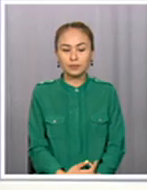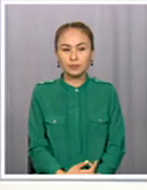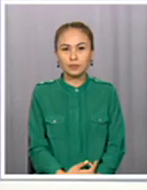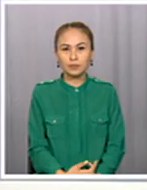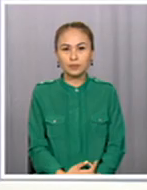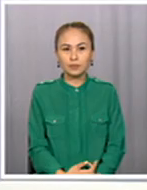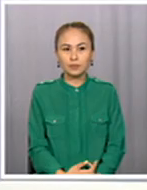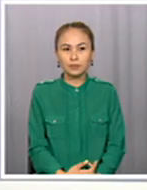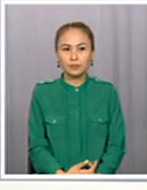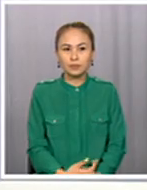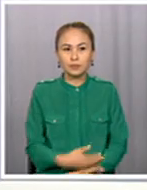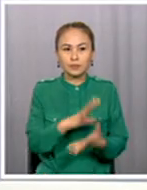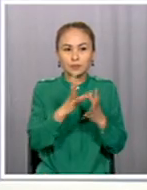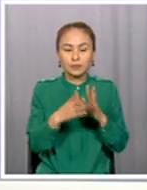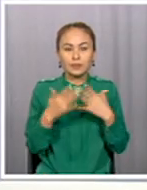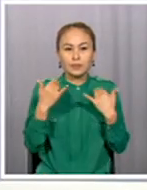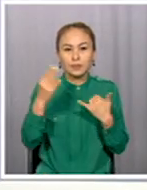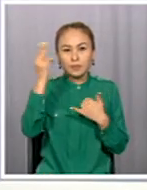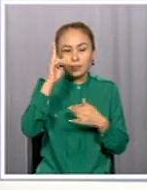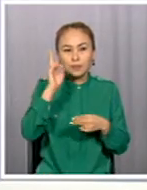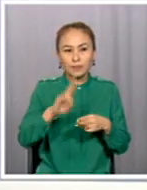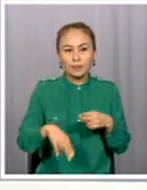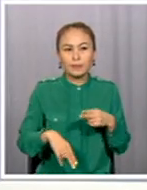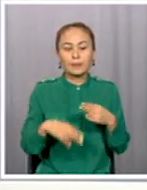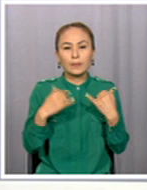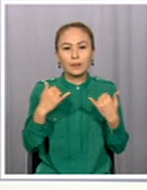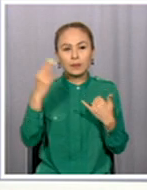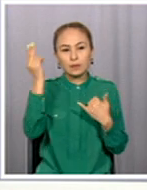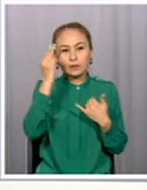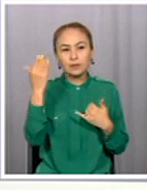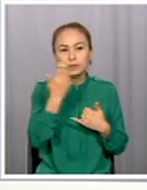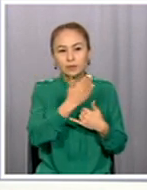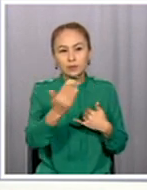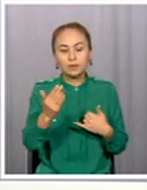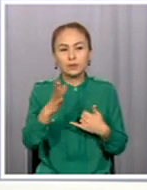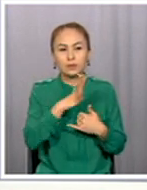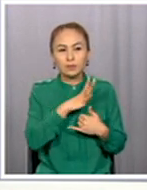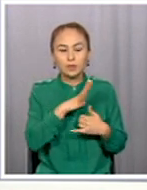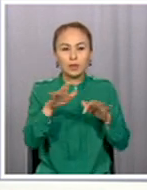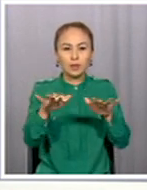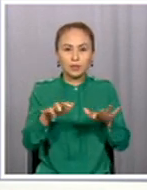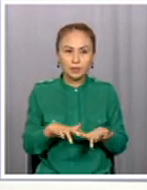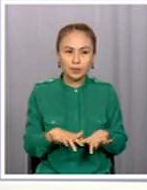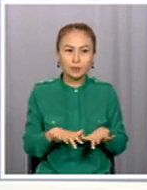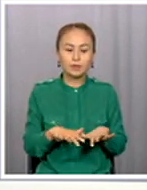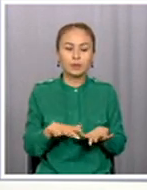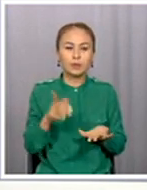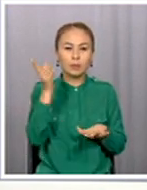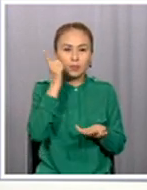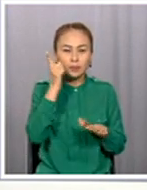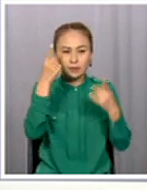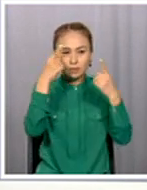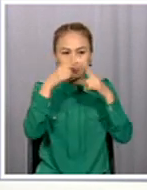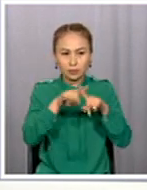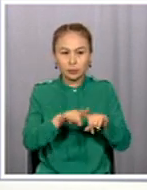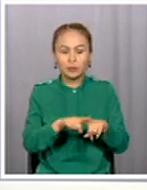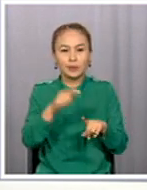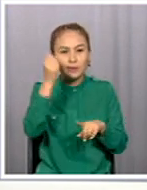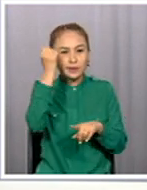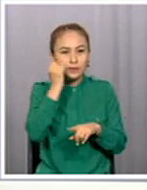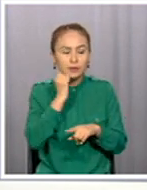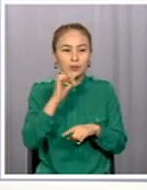компьютер. Сонымен бүгінгі сабағымыз аяқталды. Бүгінгі сабақта сендермен компьютерлер мен мобильді технологиялардың